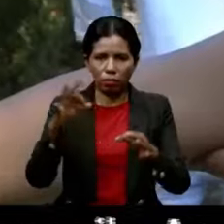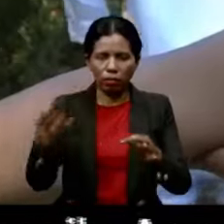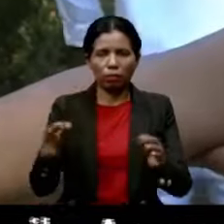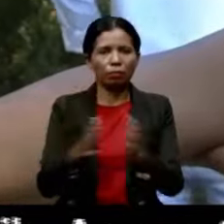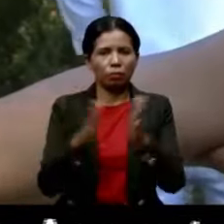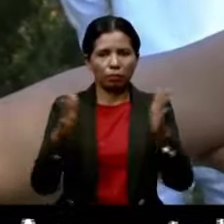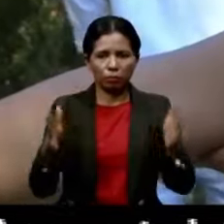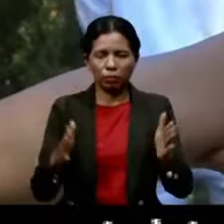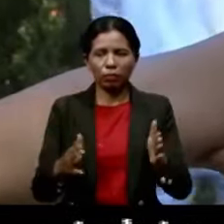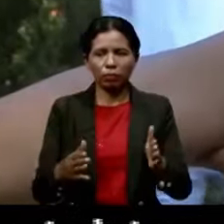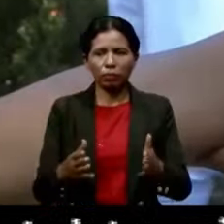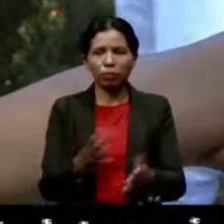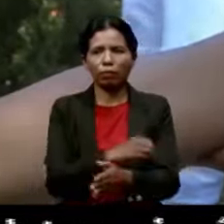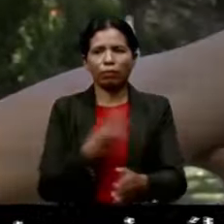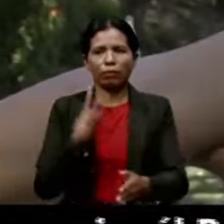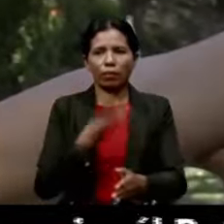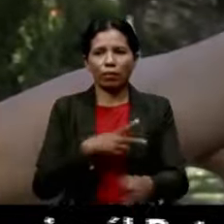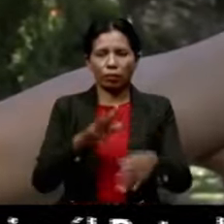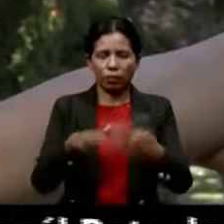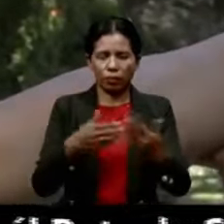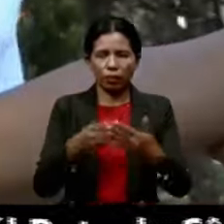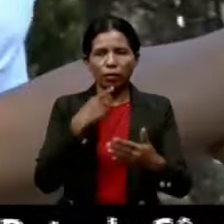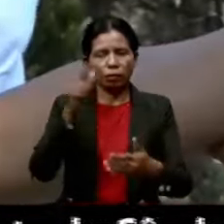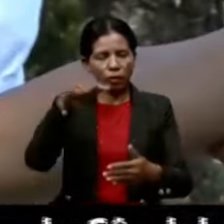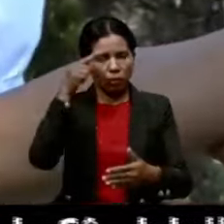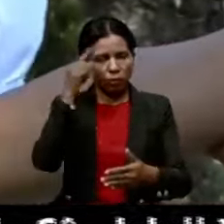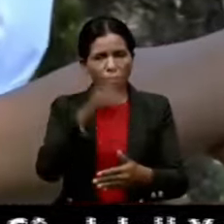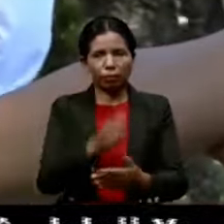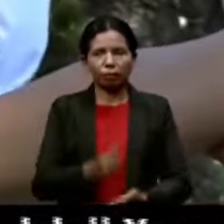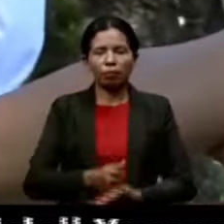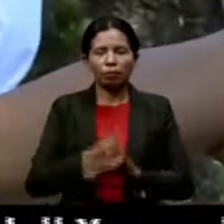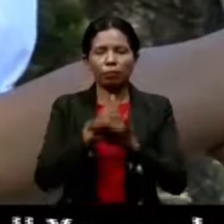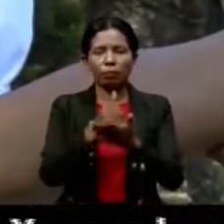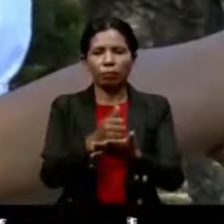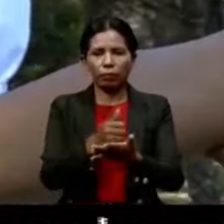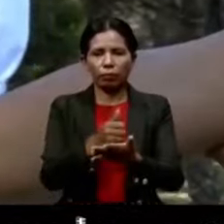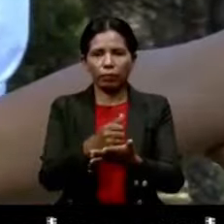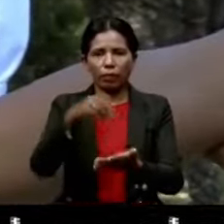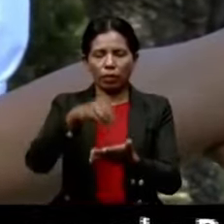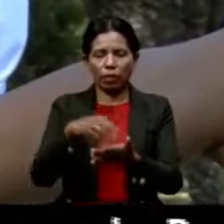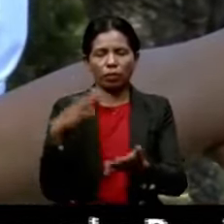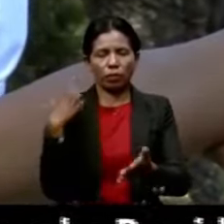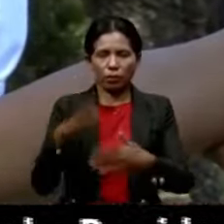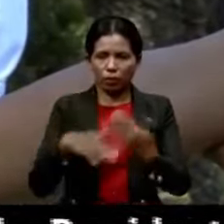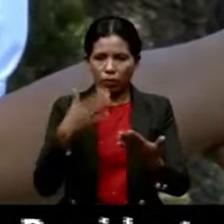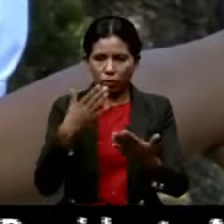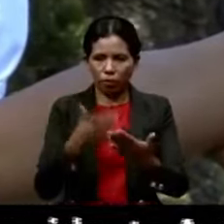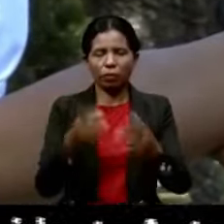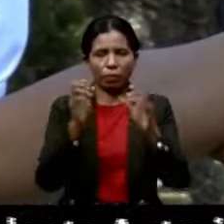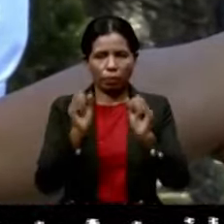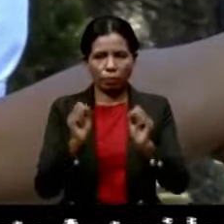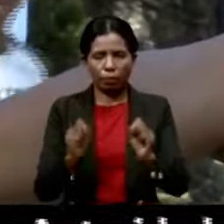contenti simu vontade husita ne heroisira tu zerba governo atu taumata no akumula itene jovensira no maluk sira ne